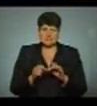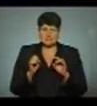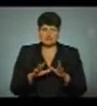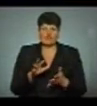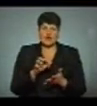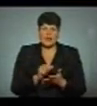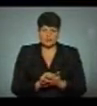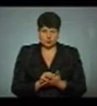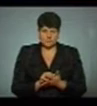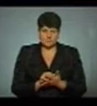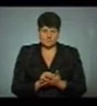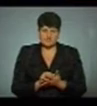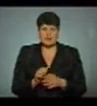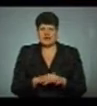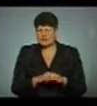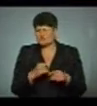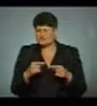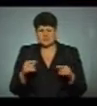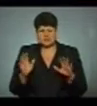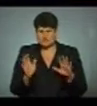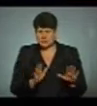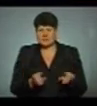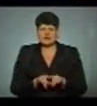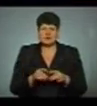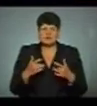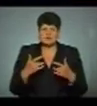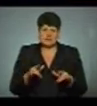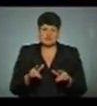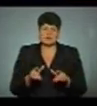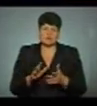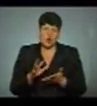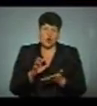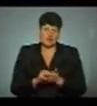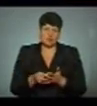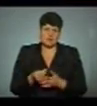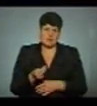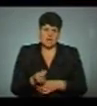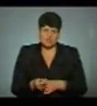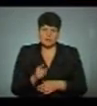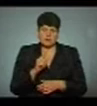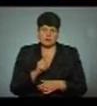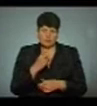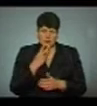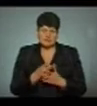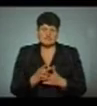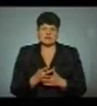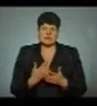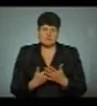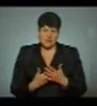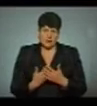оренду, чи то на ринку, чи інших торгових об'єктах, також звільнити цих орендарів від оренди і плати. Показуємо приклад, як це робить місто